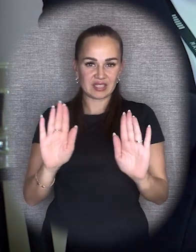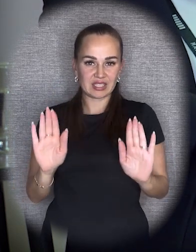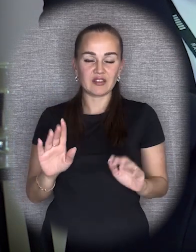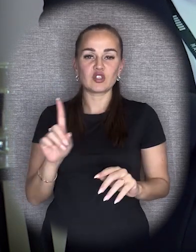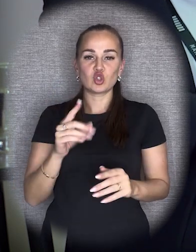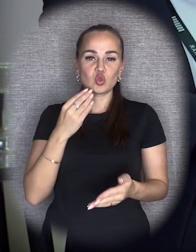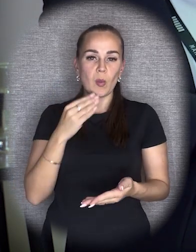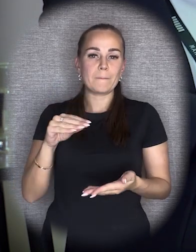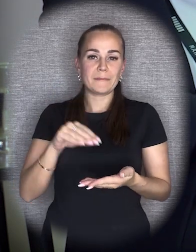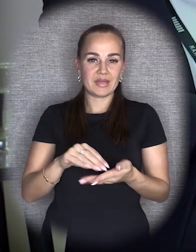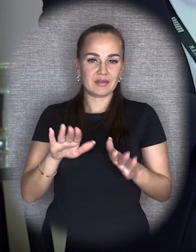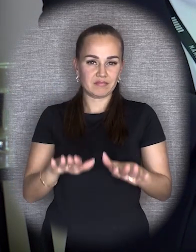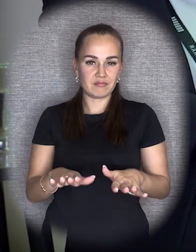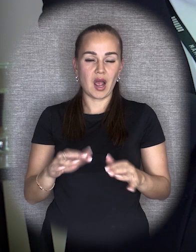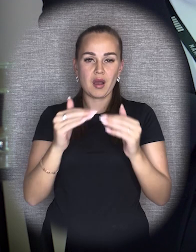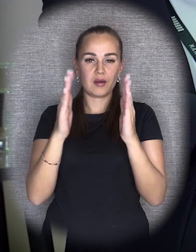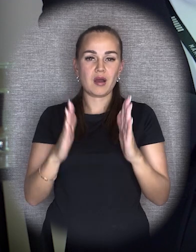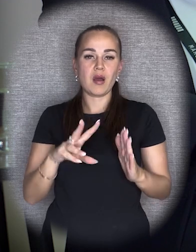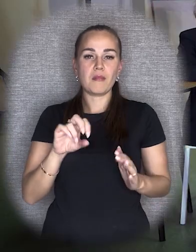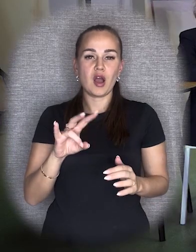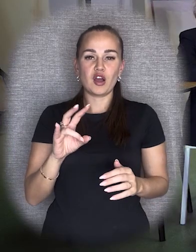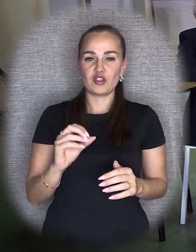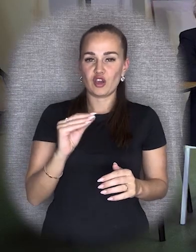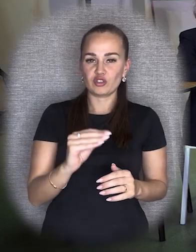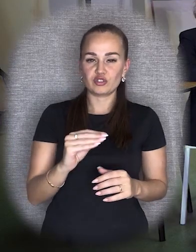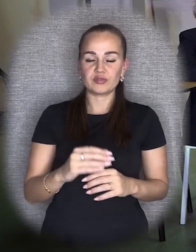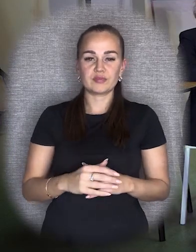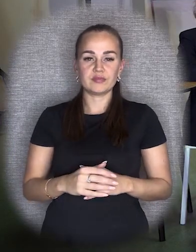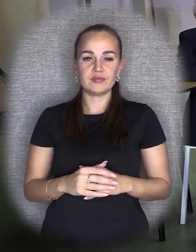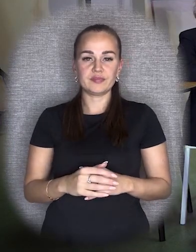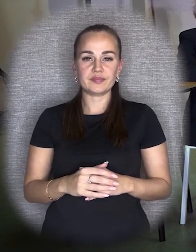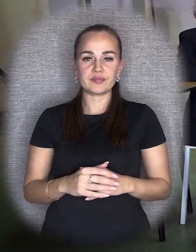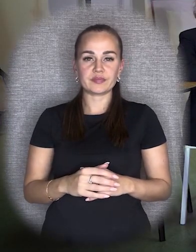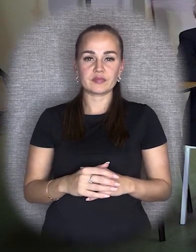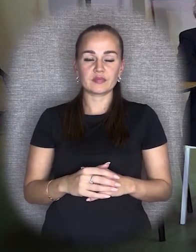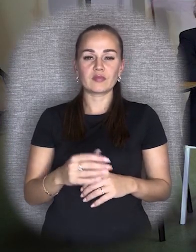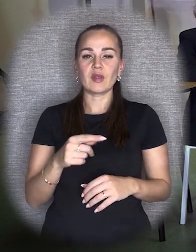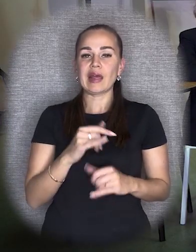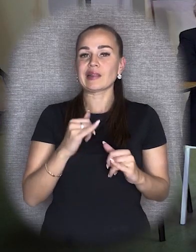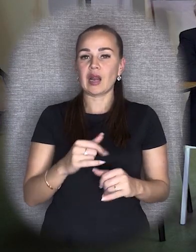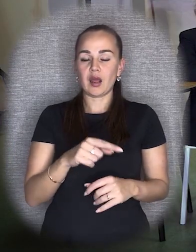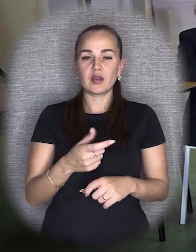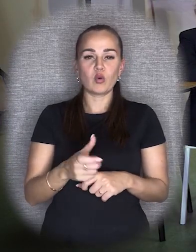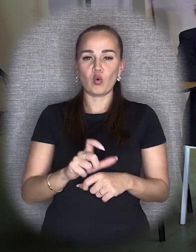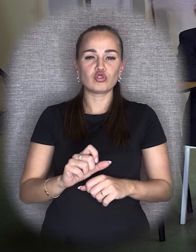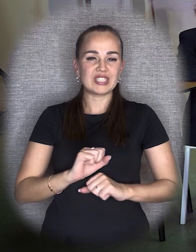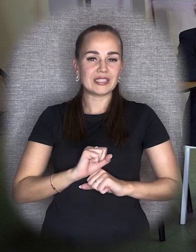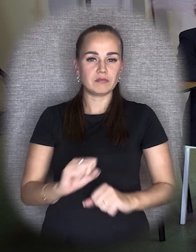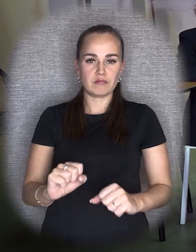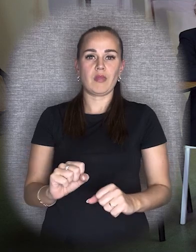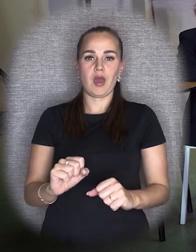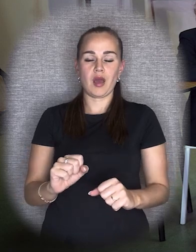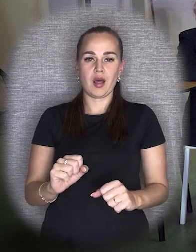питерский манеж сделал очень смелый шаг, и первый, и второй,